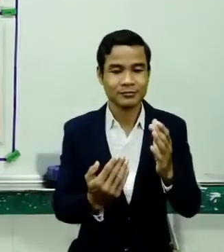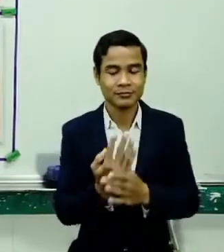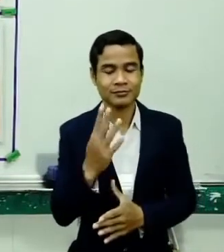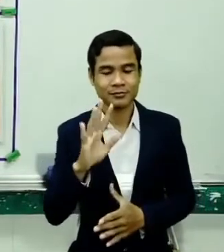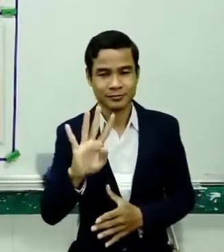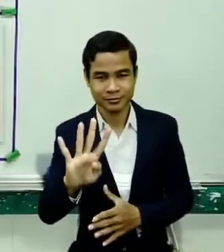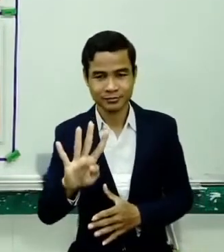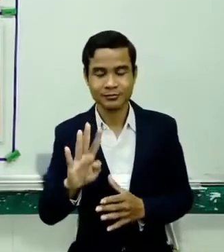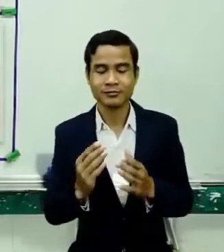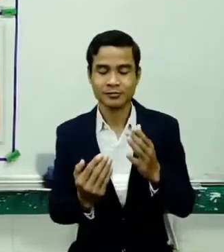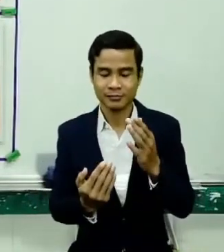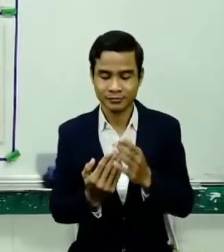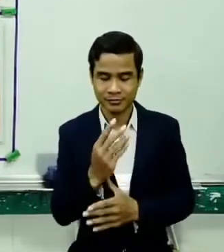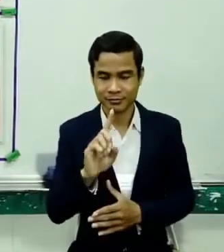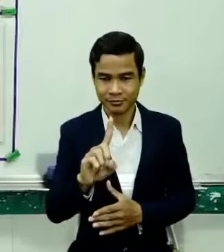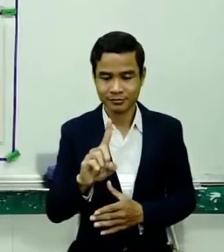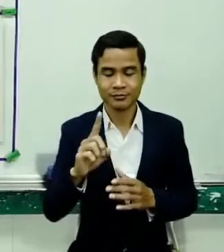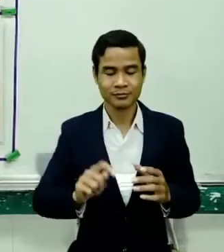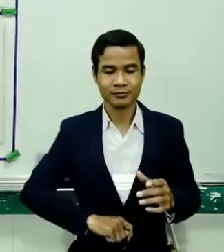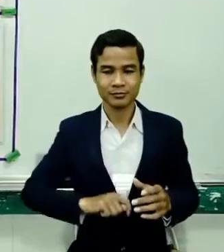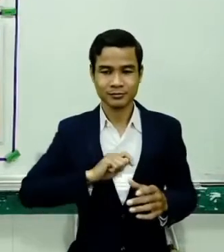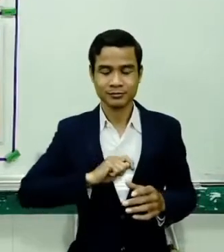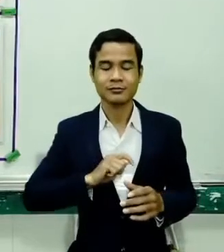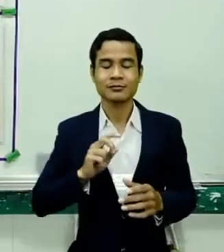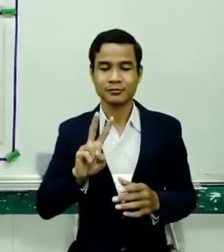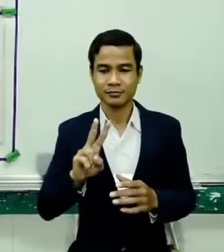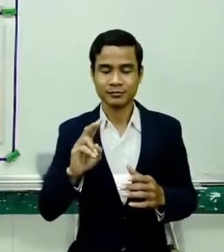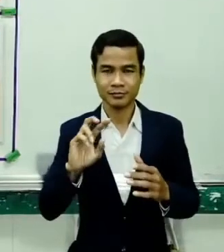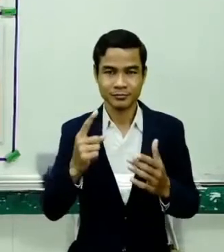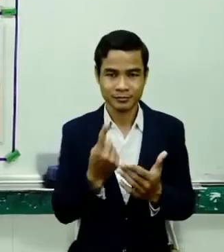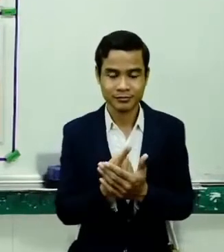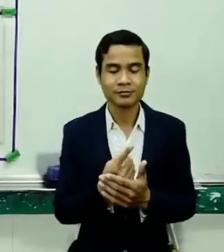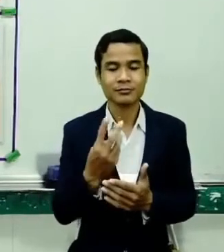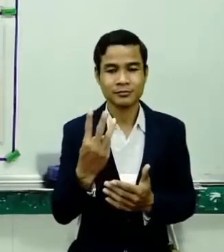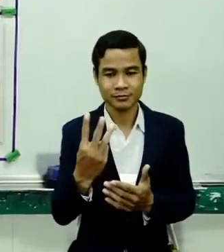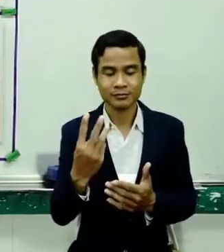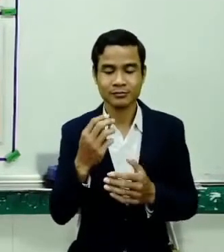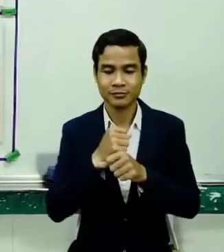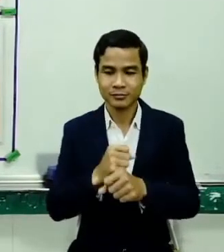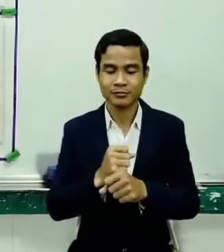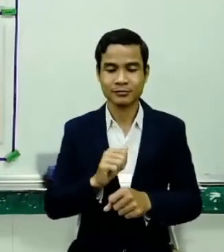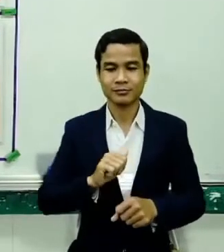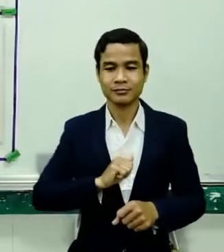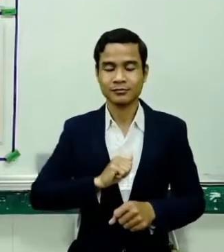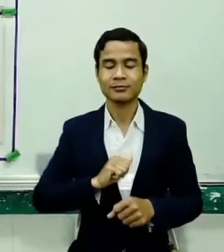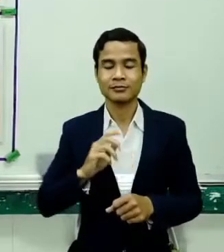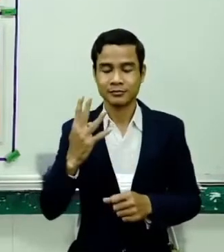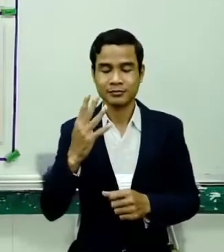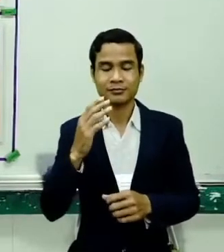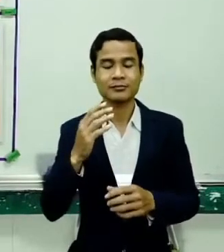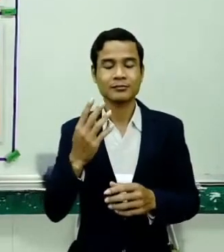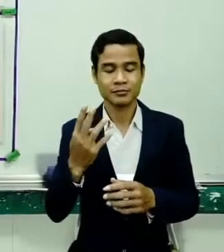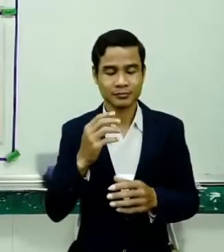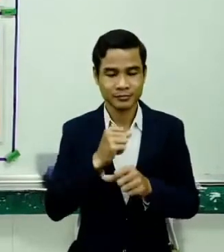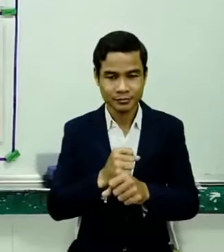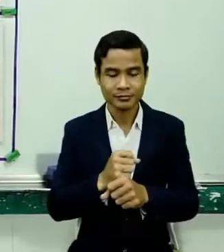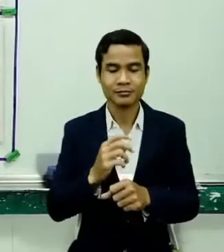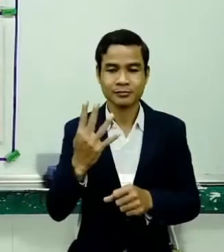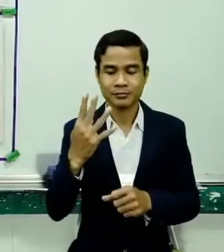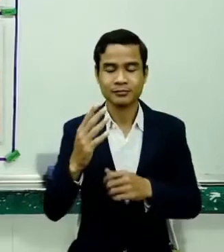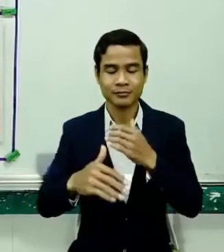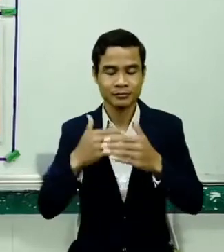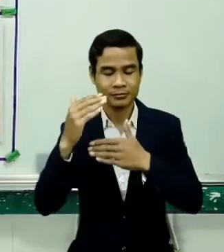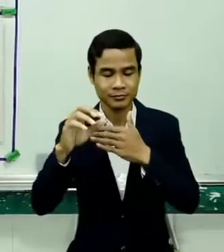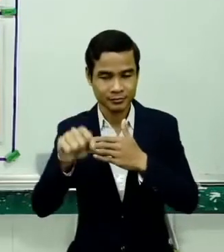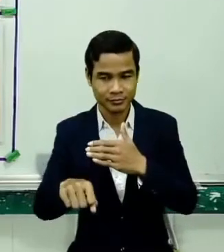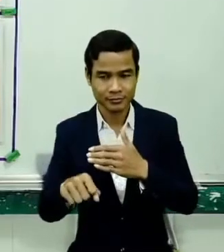4សិទ្ធ1រស់រៀនសិទ្ធ2ចូលរួម3ការពារខ្លួន4អភិវឌ្ឍ3ការពារខ្លួន4